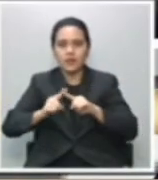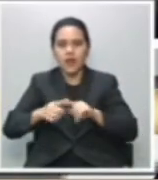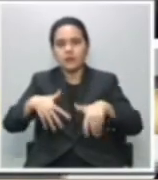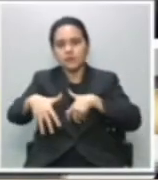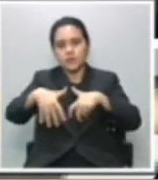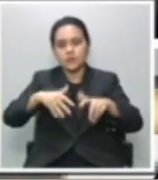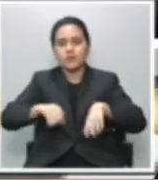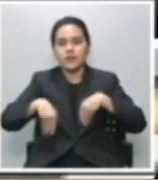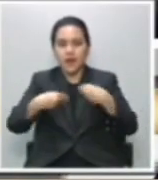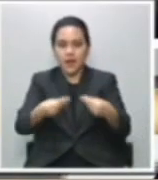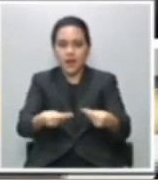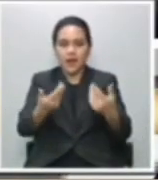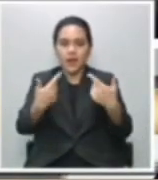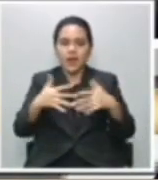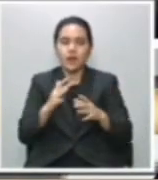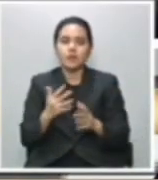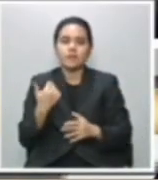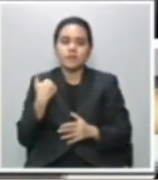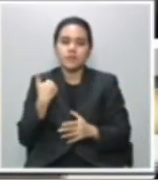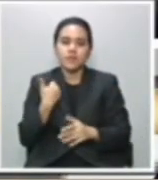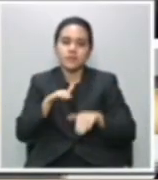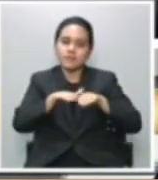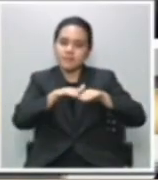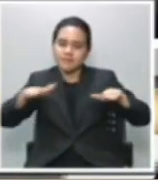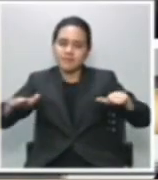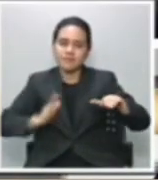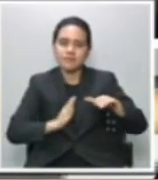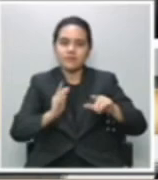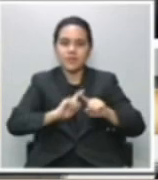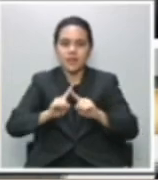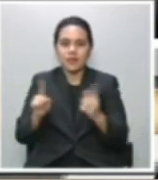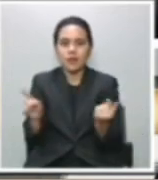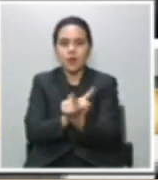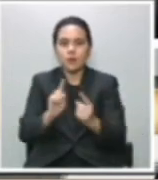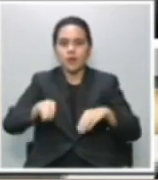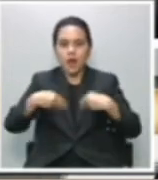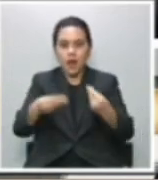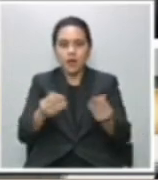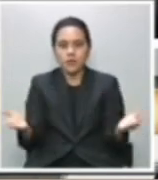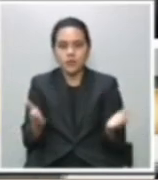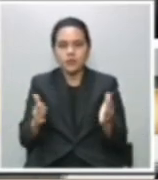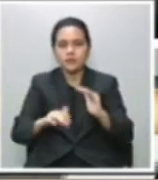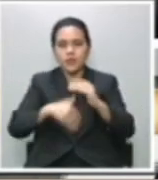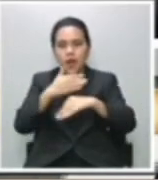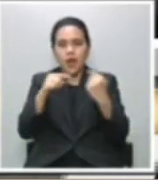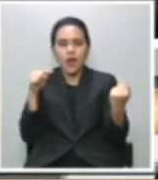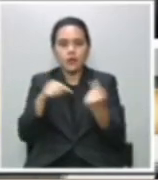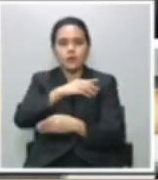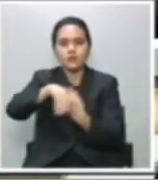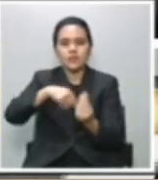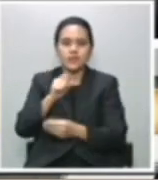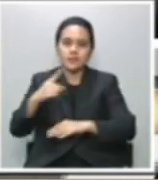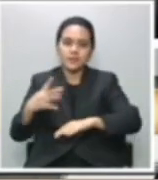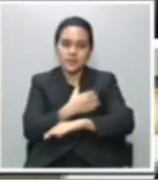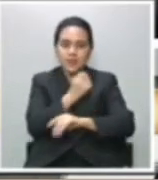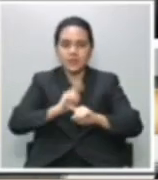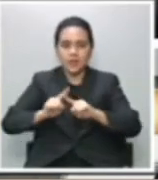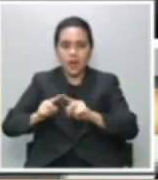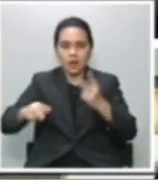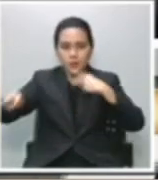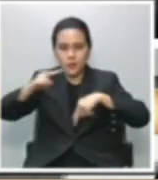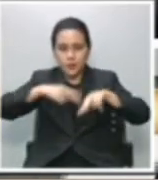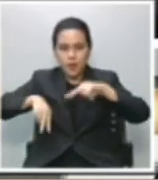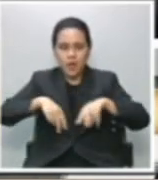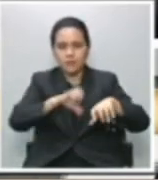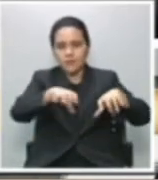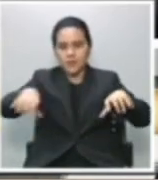นการอำนวยความเป็นธรรมของสังคมการส่งเสริมและพัฒนาการเมืองการปกครองการพัฒนาบริหารส่วน